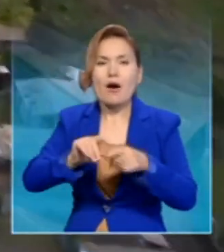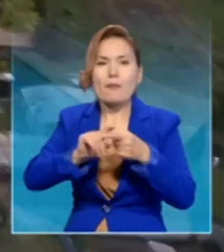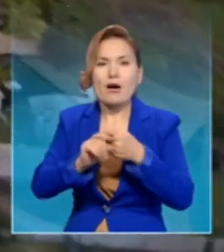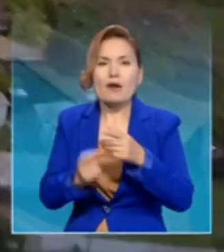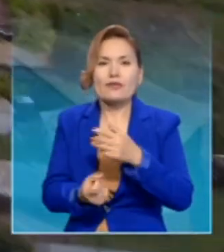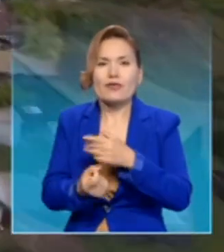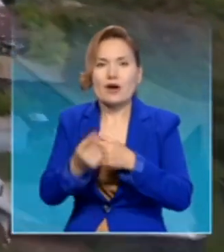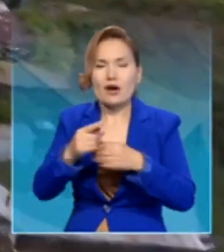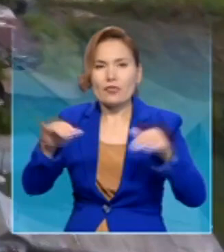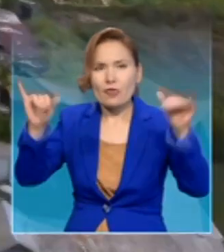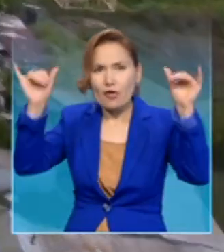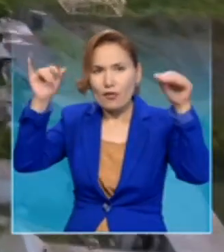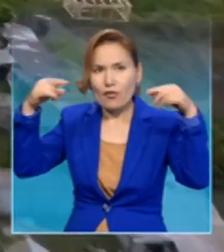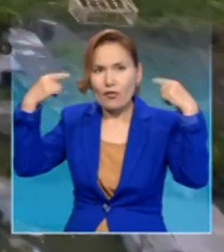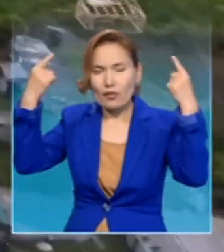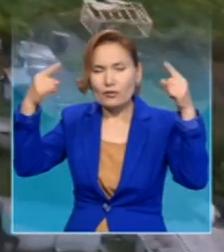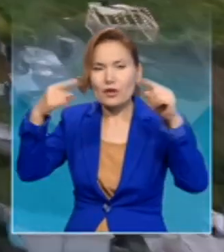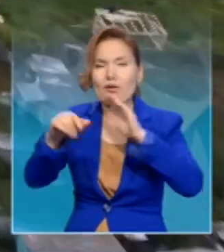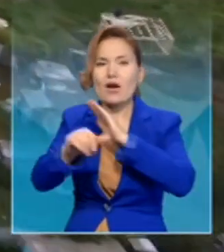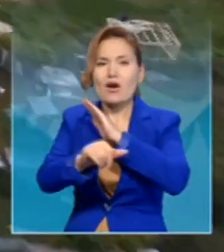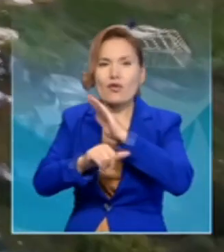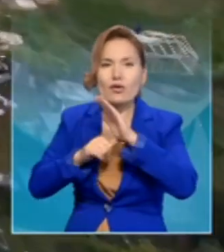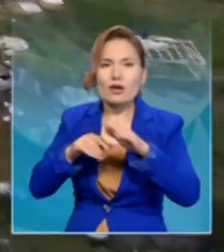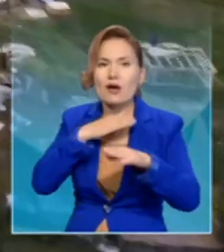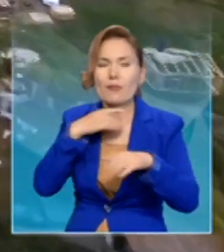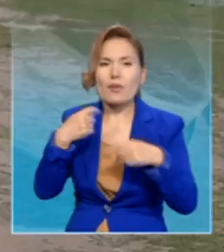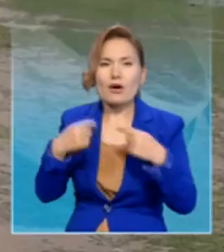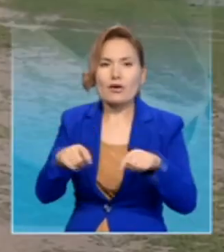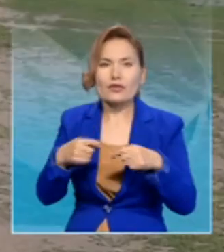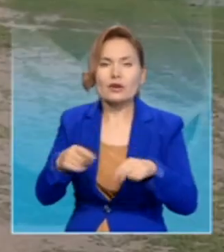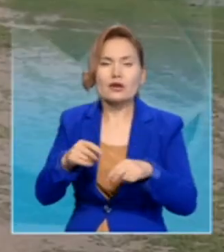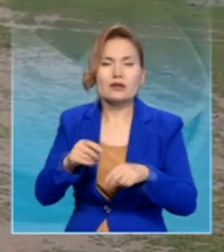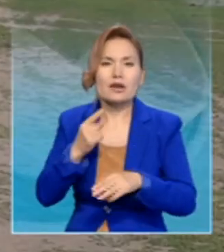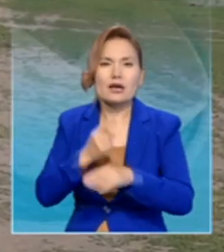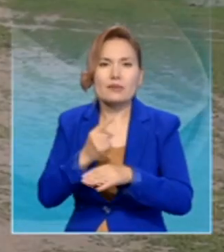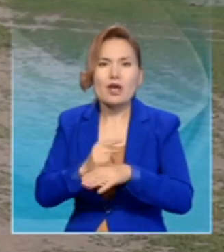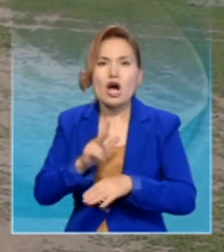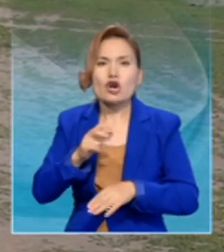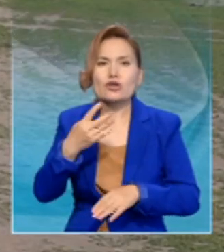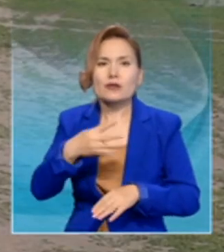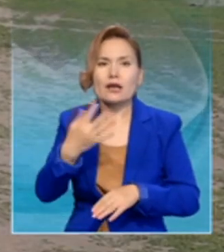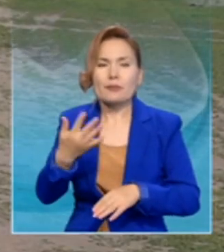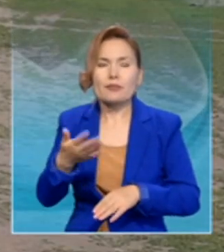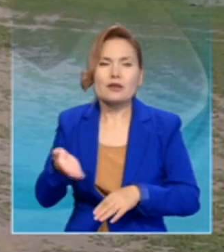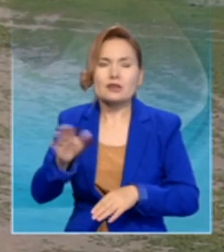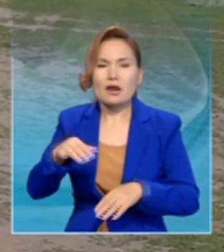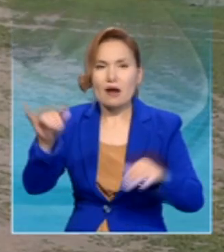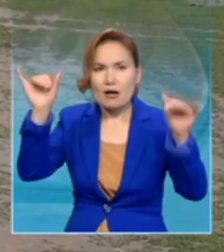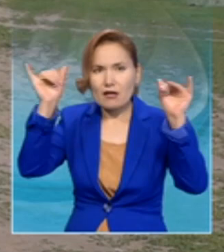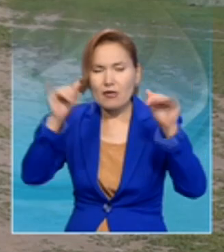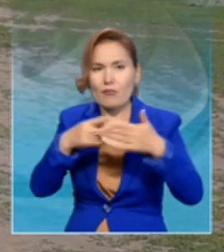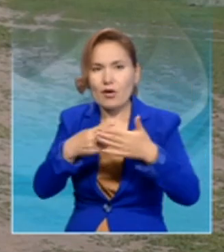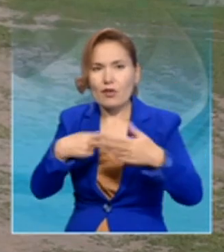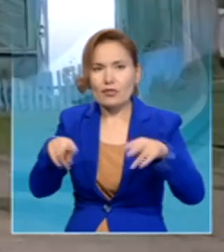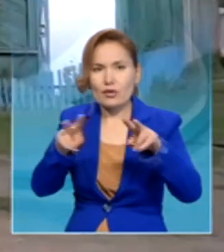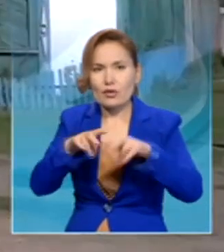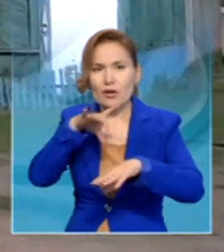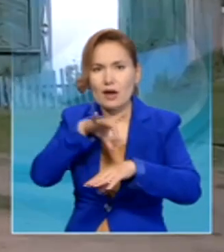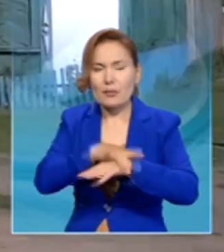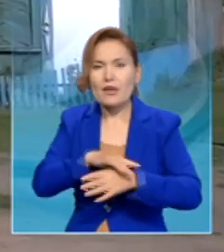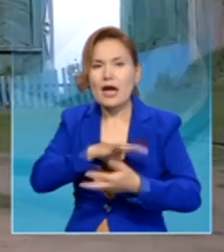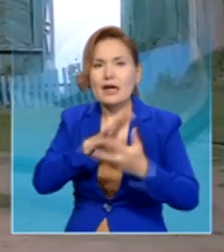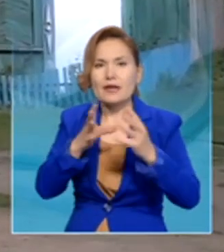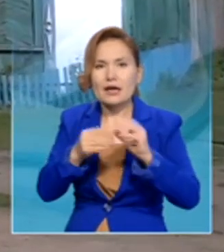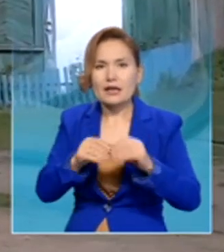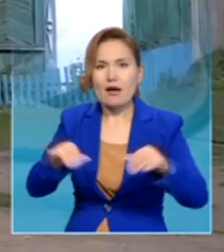мал өнімдерін шығаруға тыйым салынды. Жыл басынан бері өңірде 345 мыңнан астам ірі қарадан жоспарлы сынама алынды. Нәтижесінде